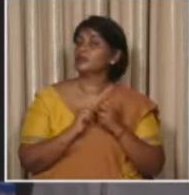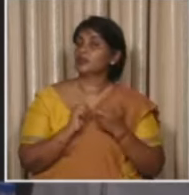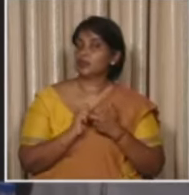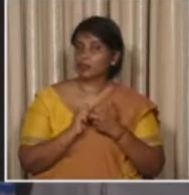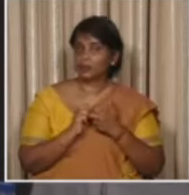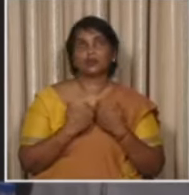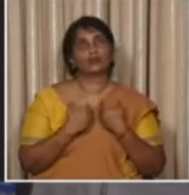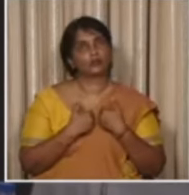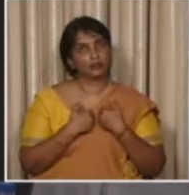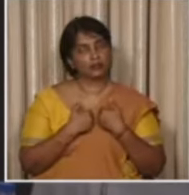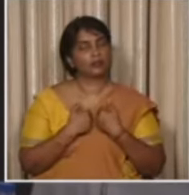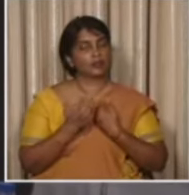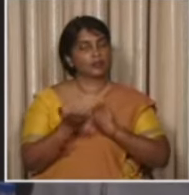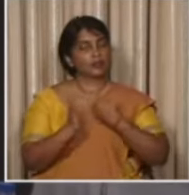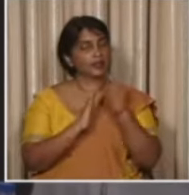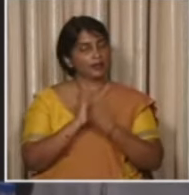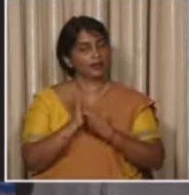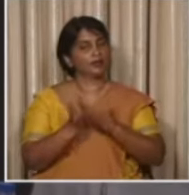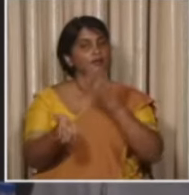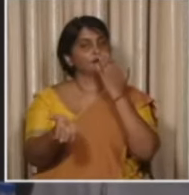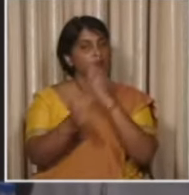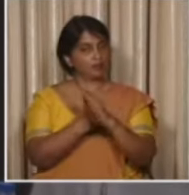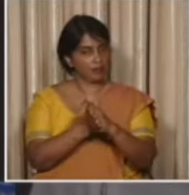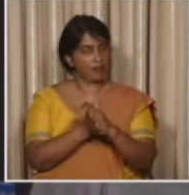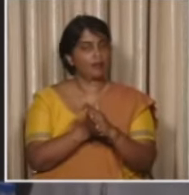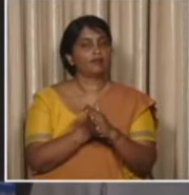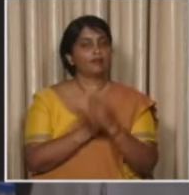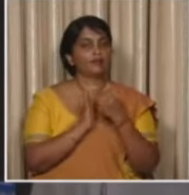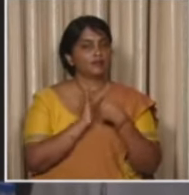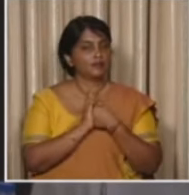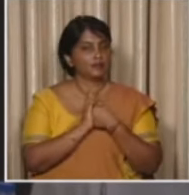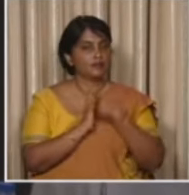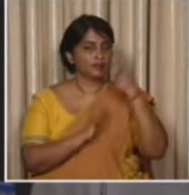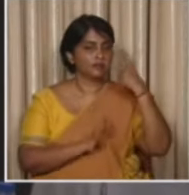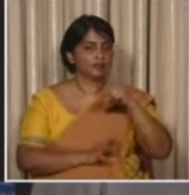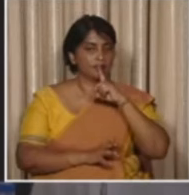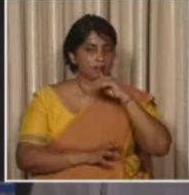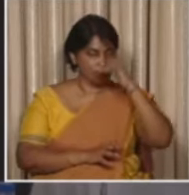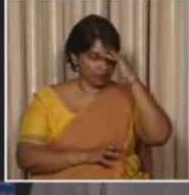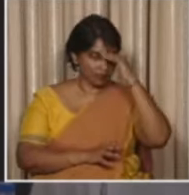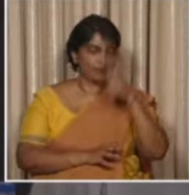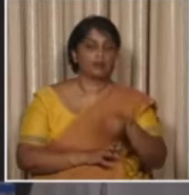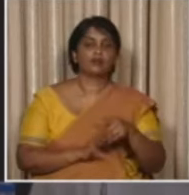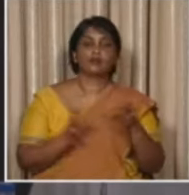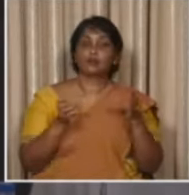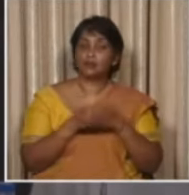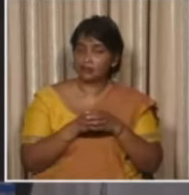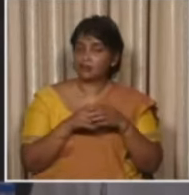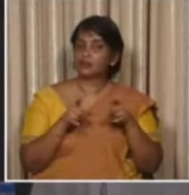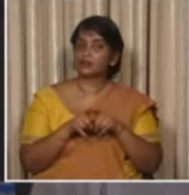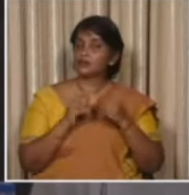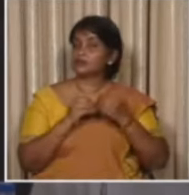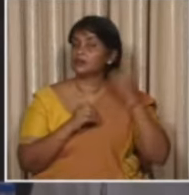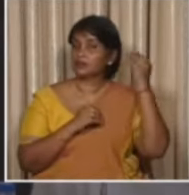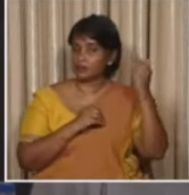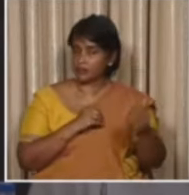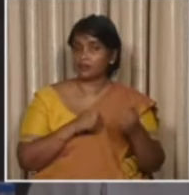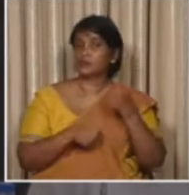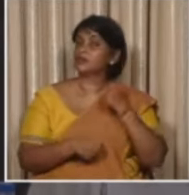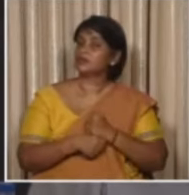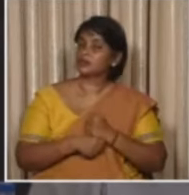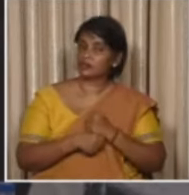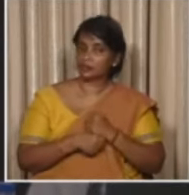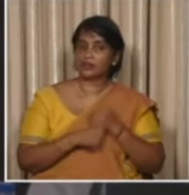අපි යුක්තිය පසඳලීම සඳහා ගරු නියෝජ්‍ය කතානායකතුමනි, පක්ෂයක් හැටියට අනාගත රජයක